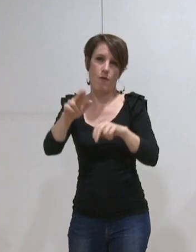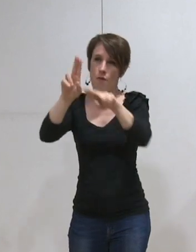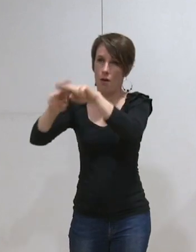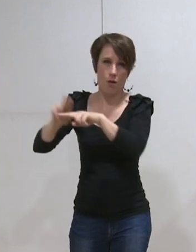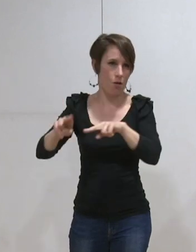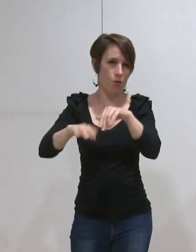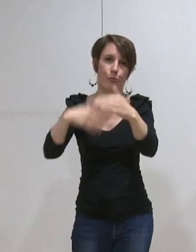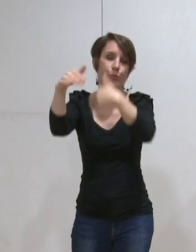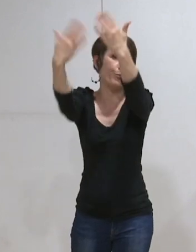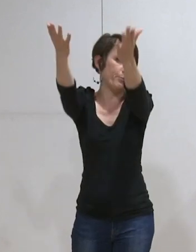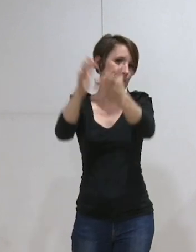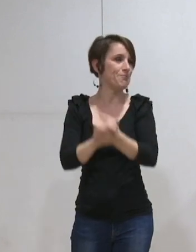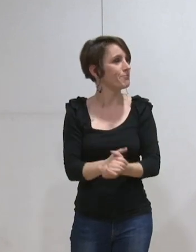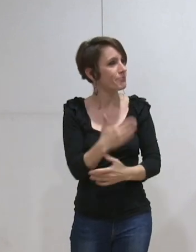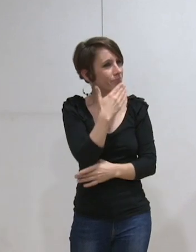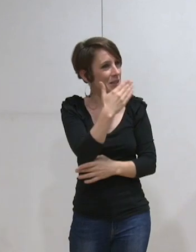vous